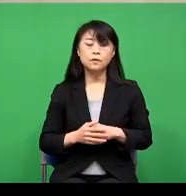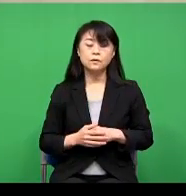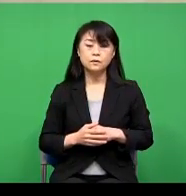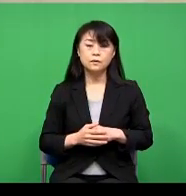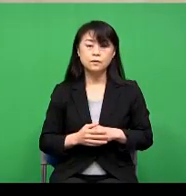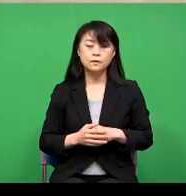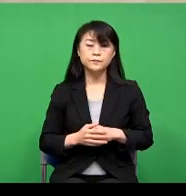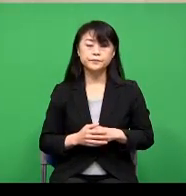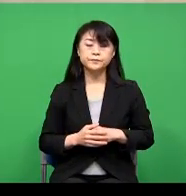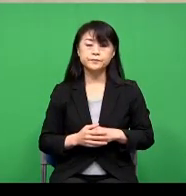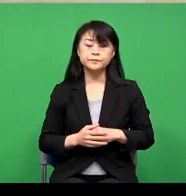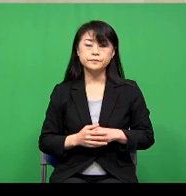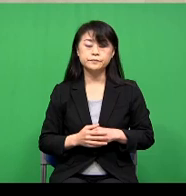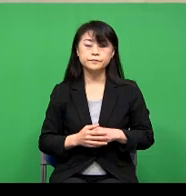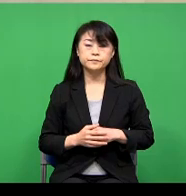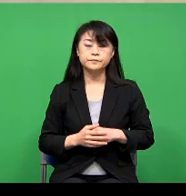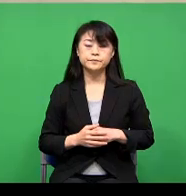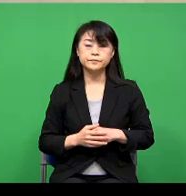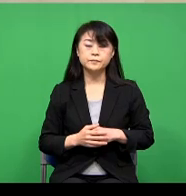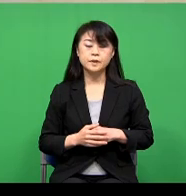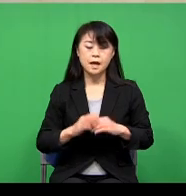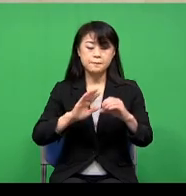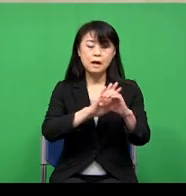らあれですけれども、そういった、